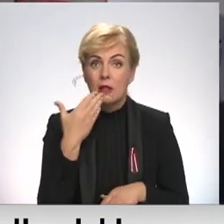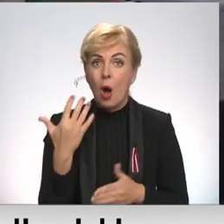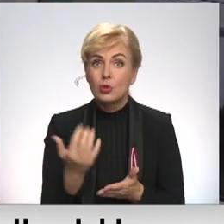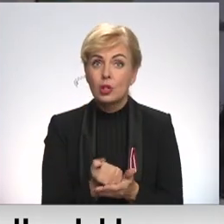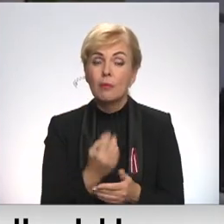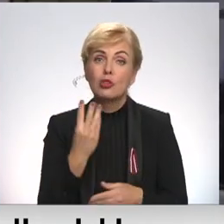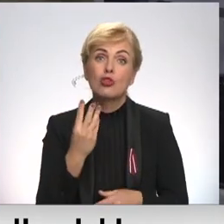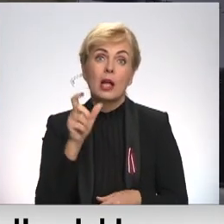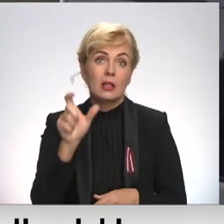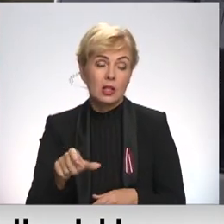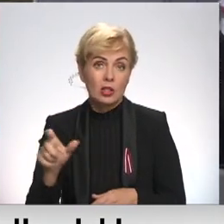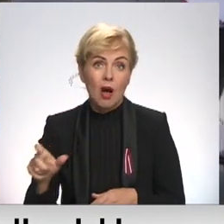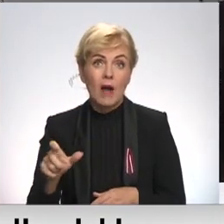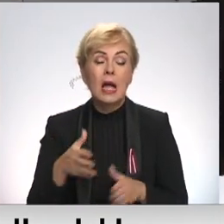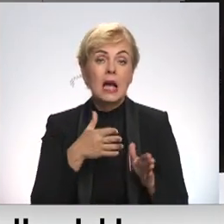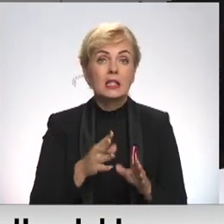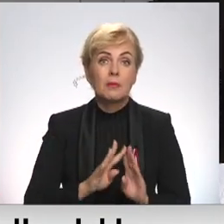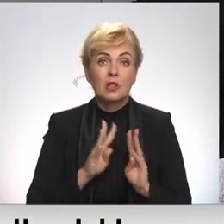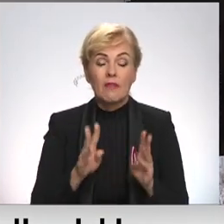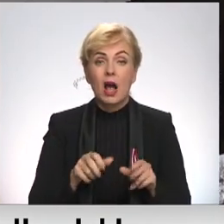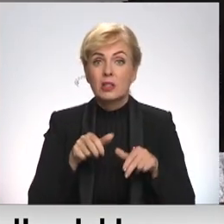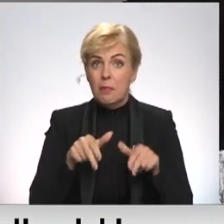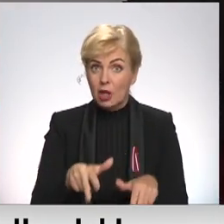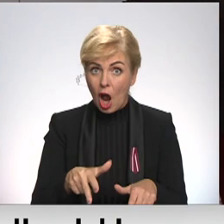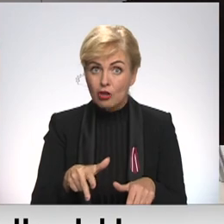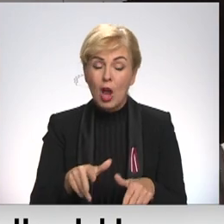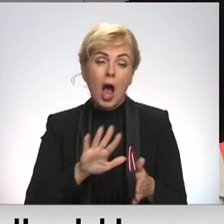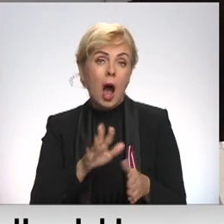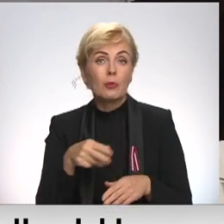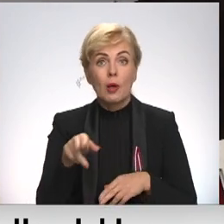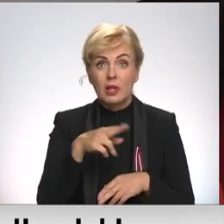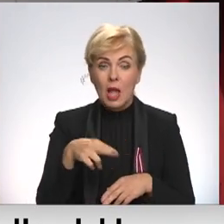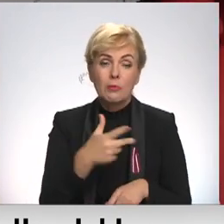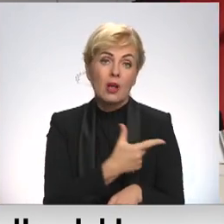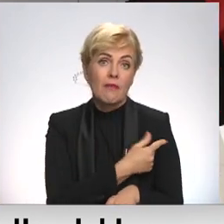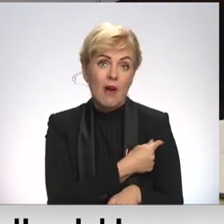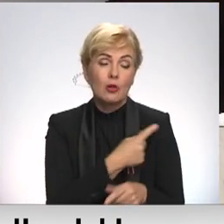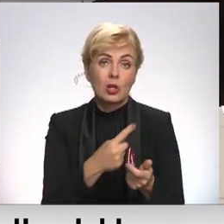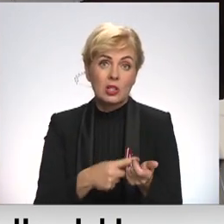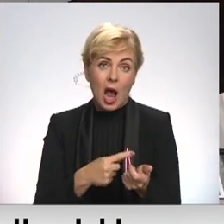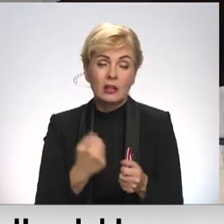tikai 4. Slimnīcas valdes priekšsēdētāja prognozē, ka līdz decembrim vakcinācijas aptvera